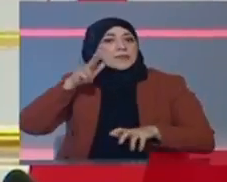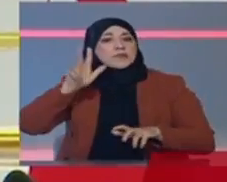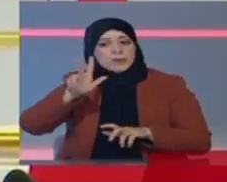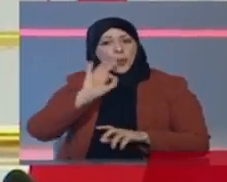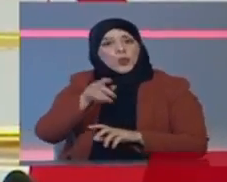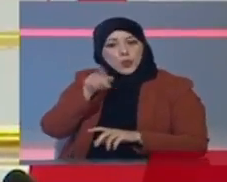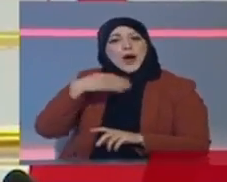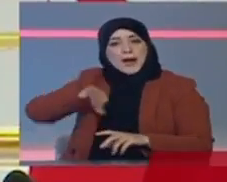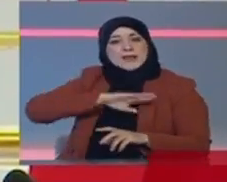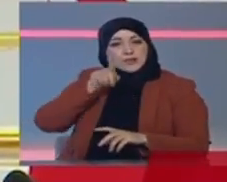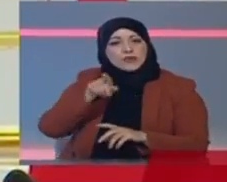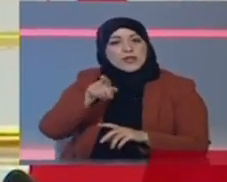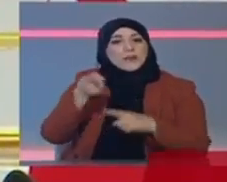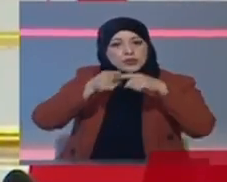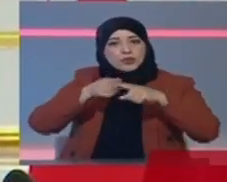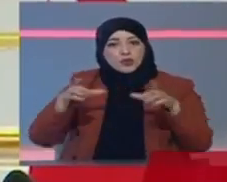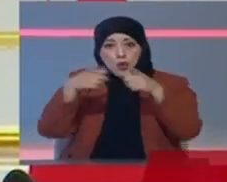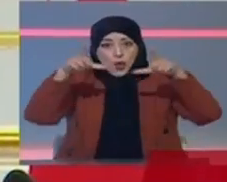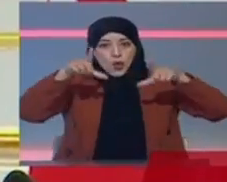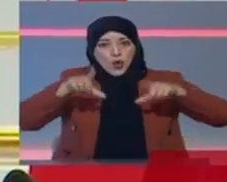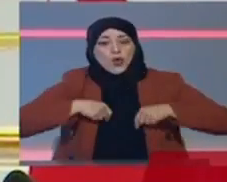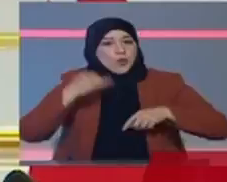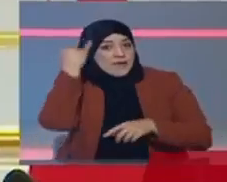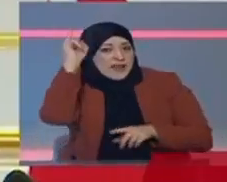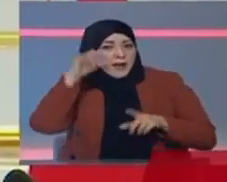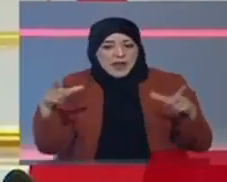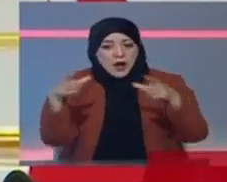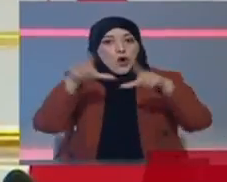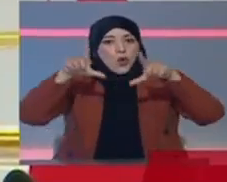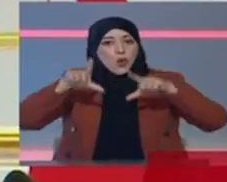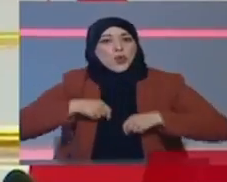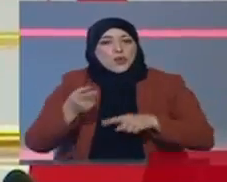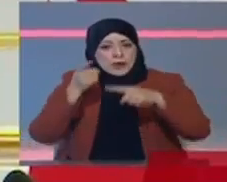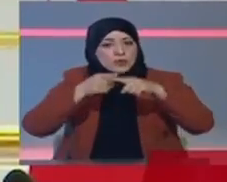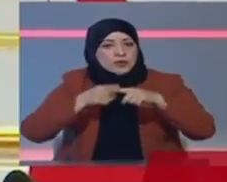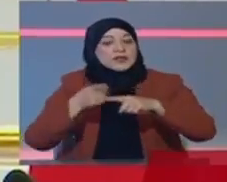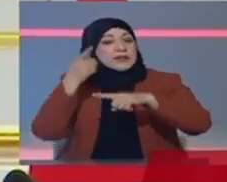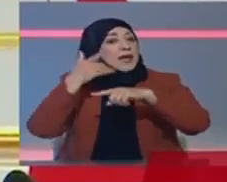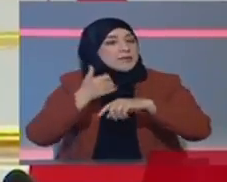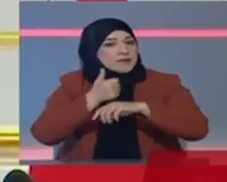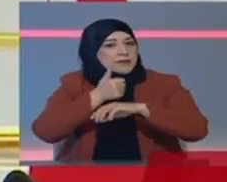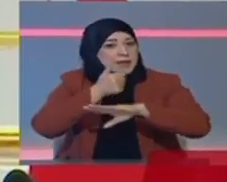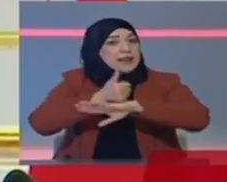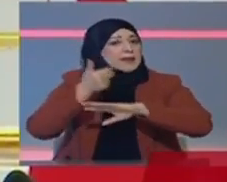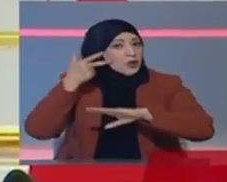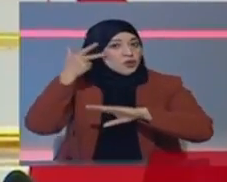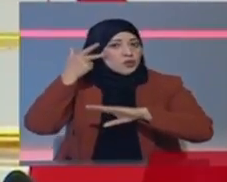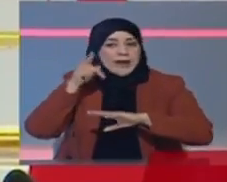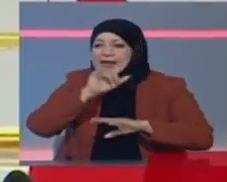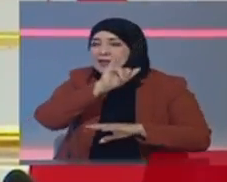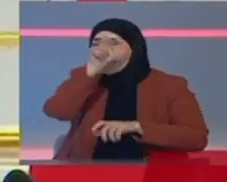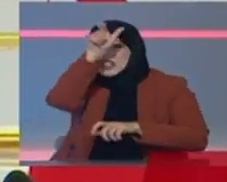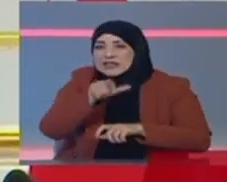الحال ومن الحكومه يمكن ان تكون مبادره من الحكومه او رئيس الجمهوريه ان من يحتكر